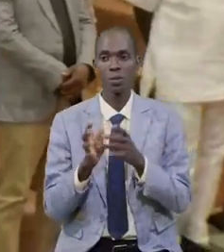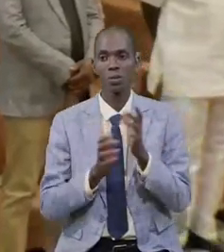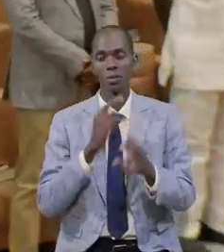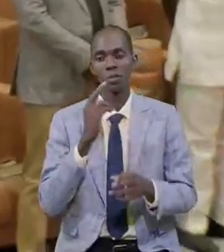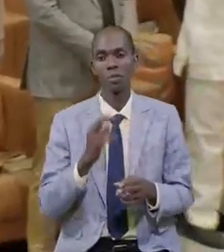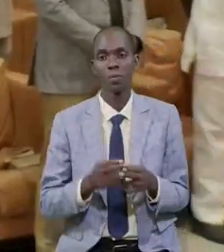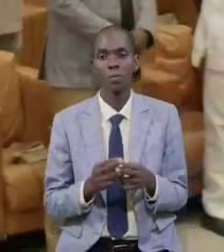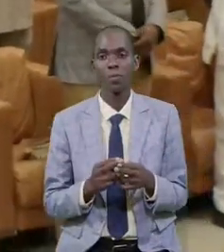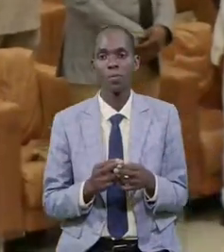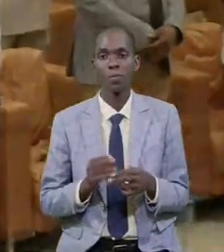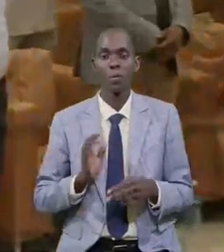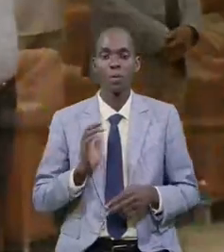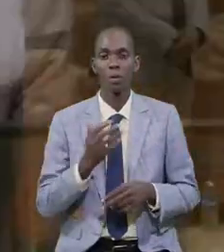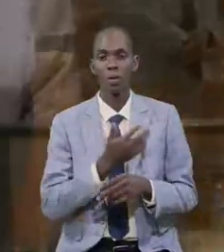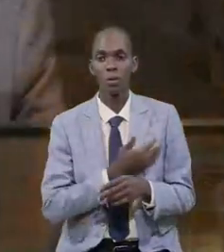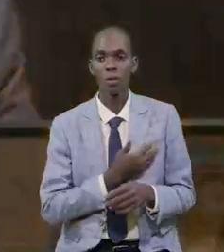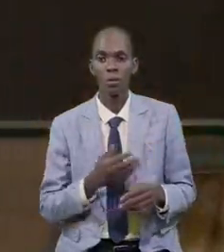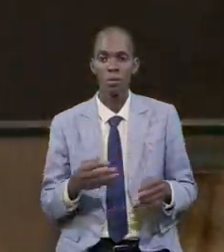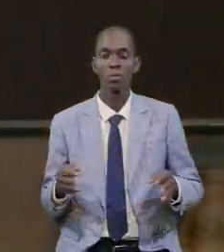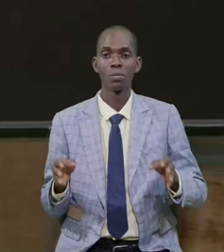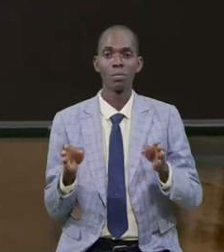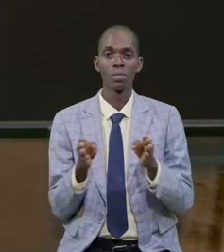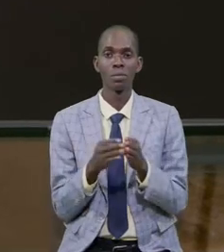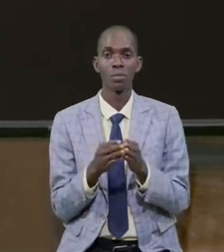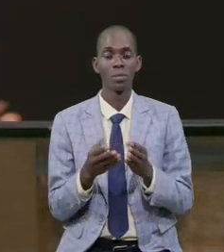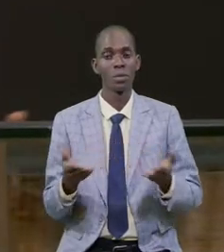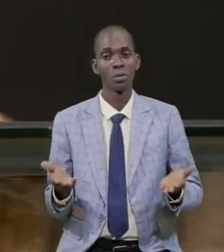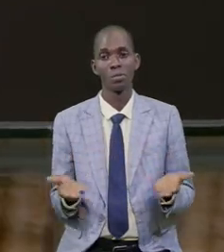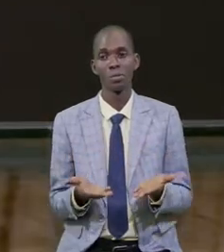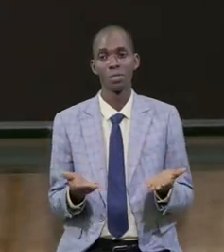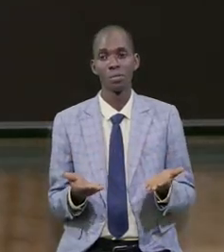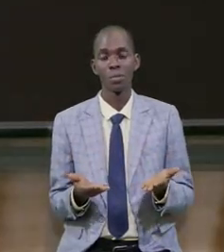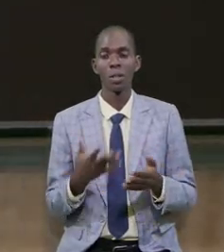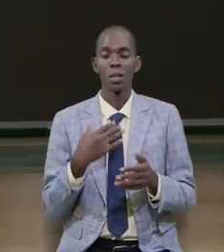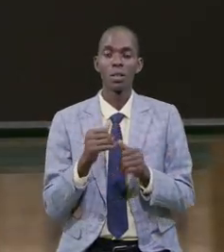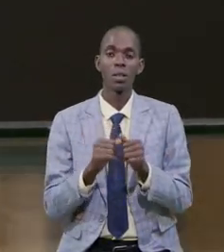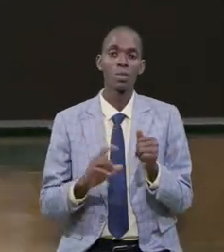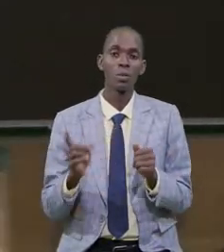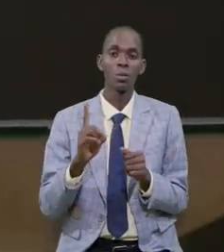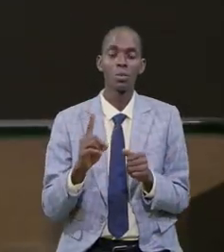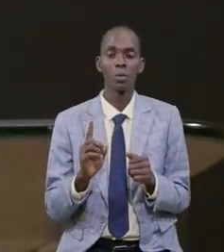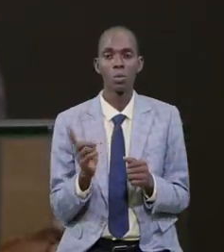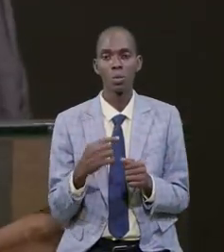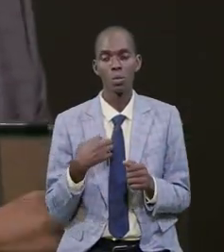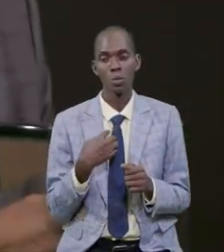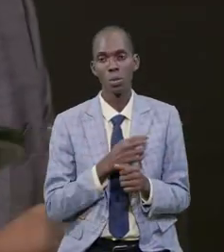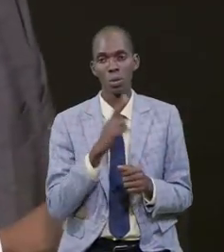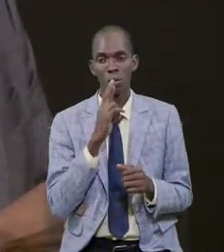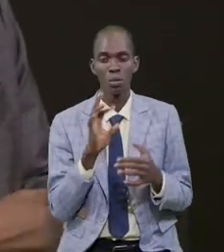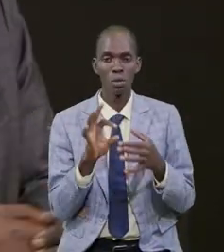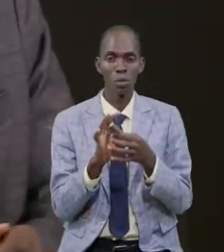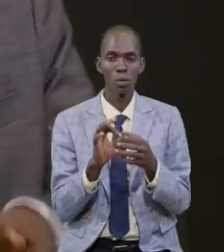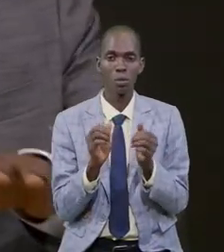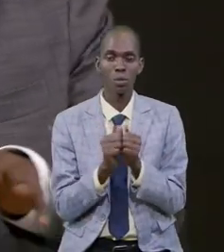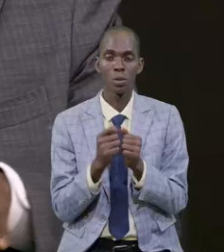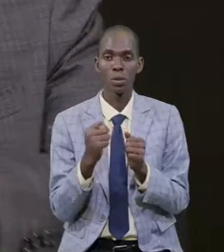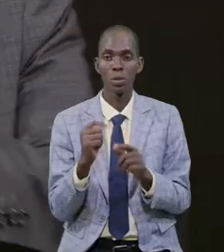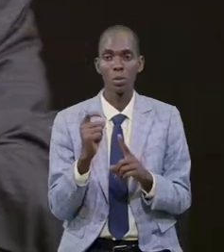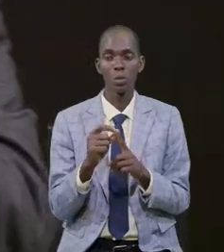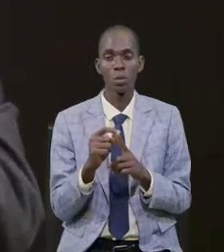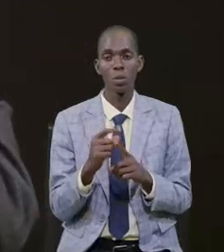Jésus. Notre assemblée au ciel ici et partout où nous sommes connectés à